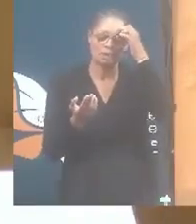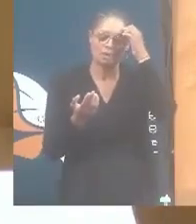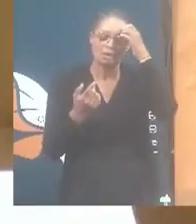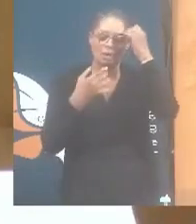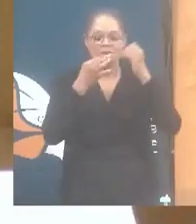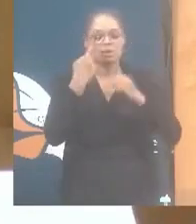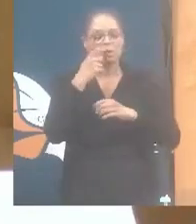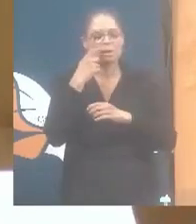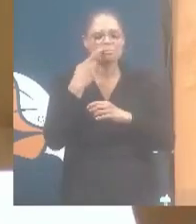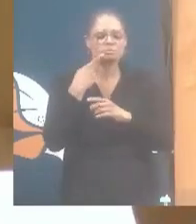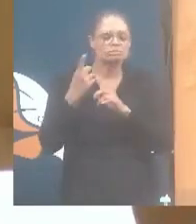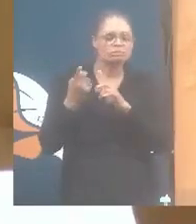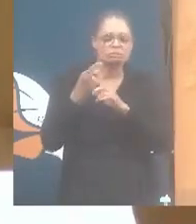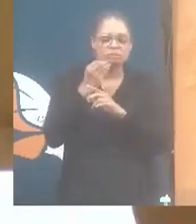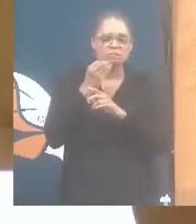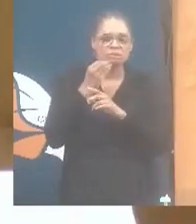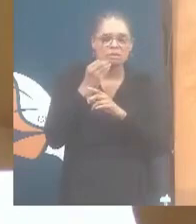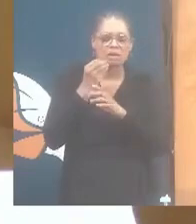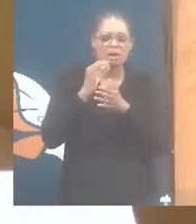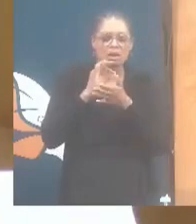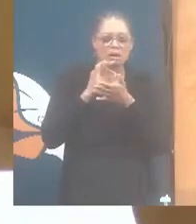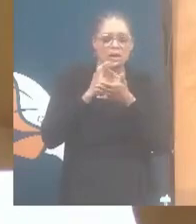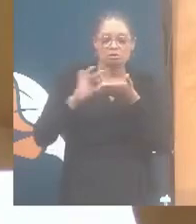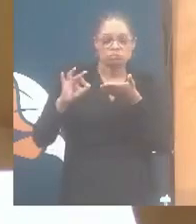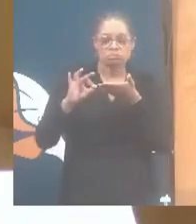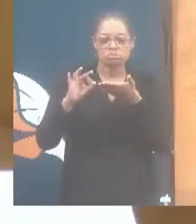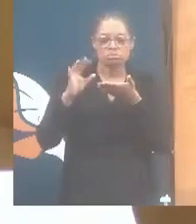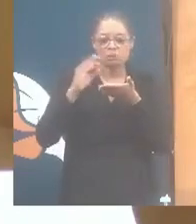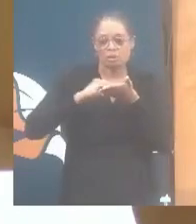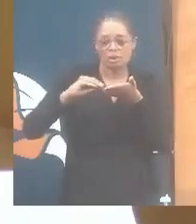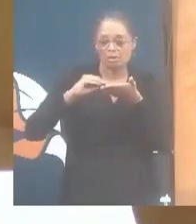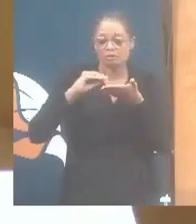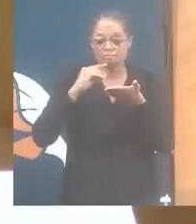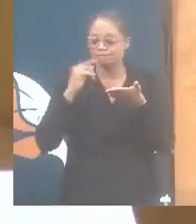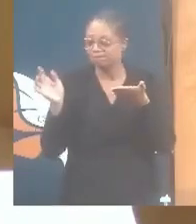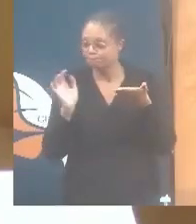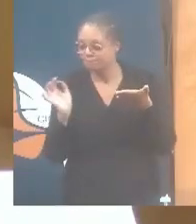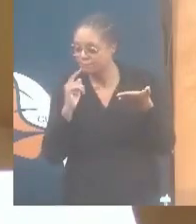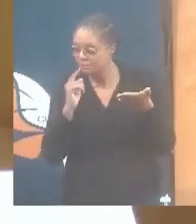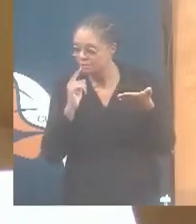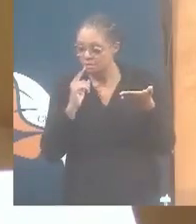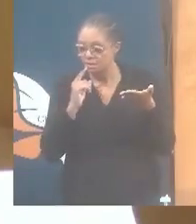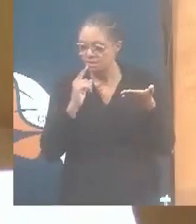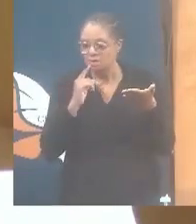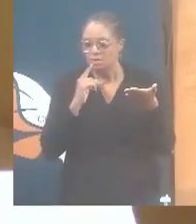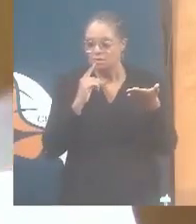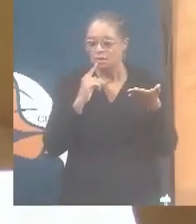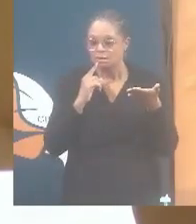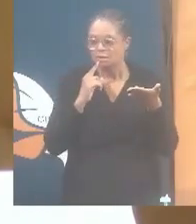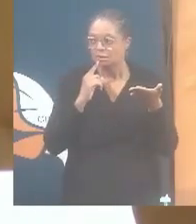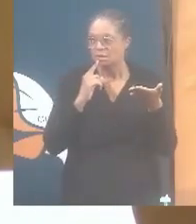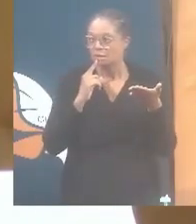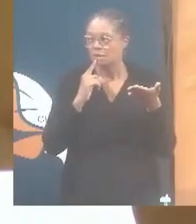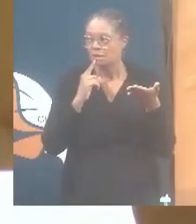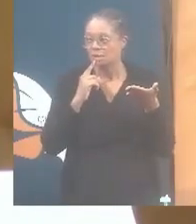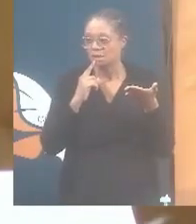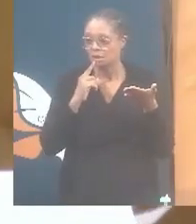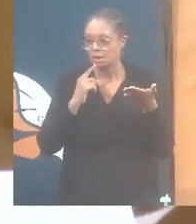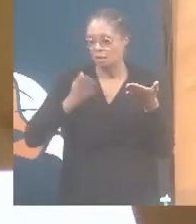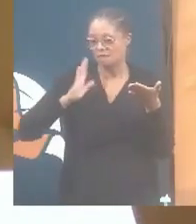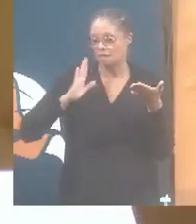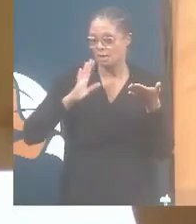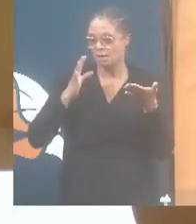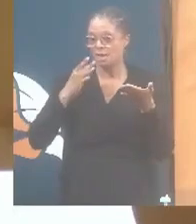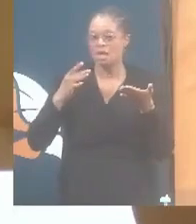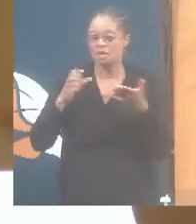était judicieuse. Je ne sais pas si je l'ai emmenée avec moi. J'avais noté des éléments qui avaient été rapportés à l'époque par